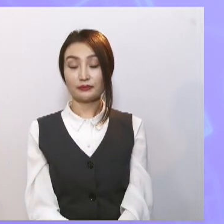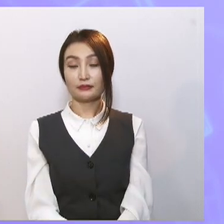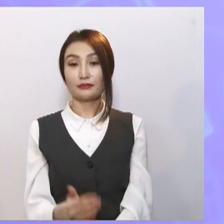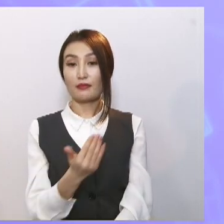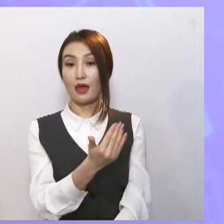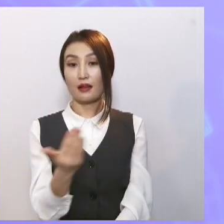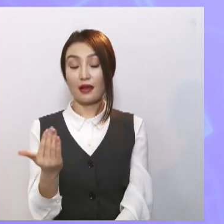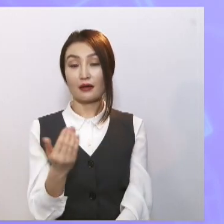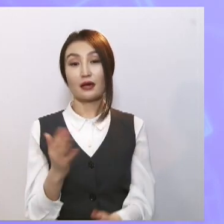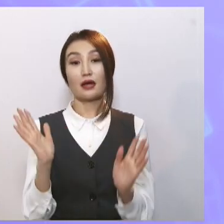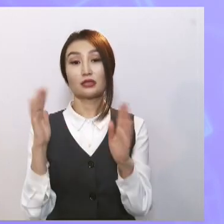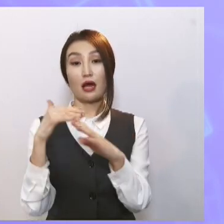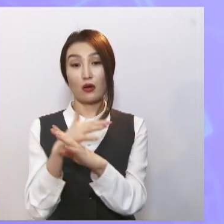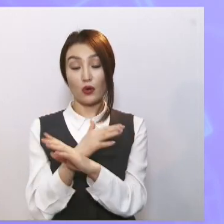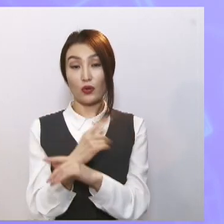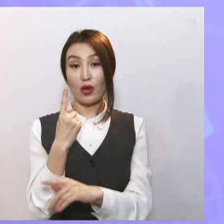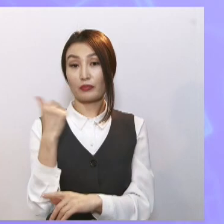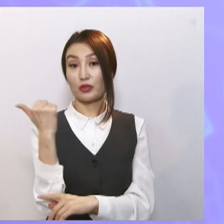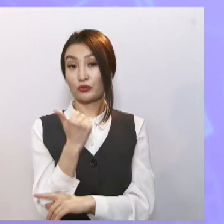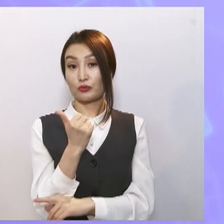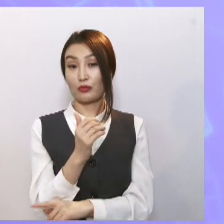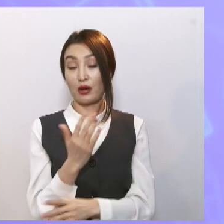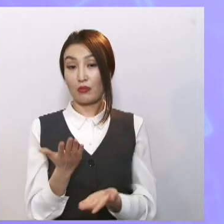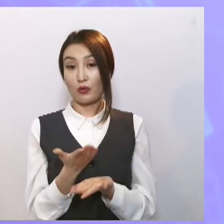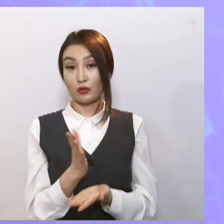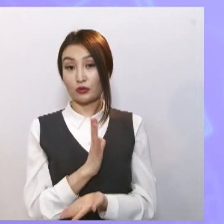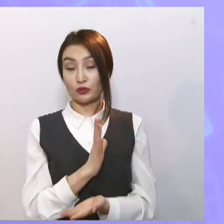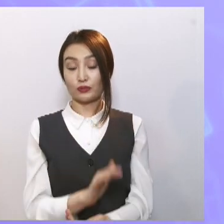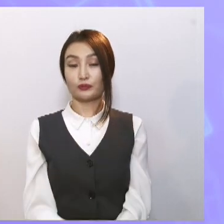Алар жайлоодо бир жума болушту.